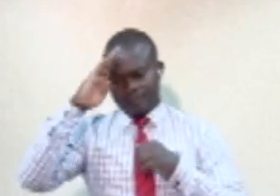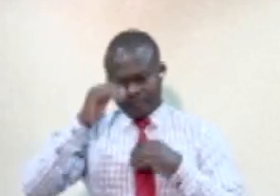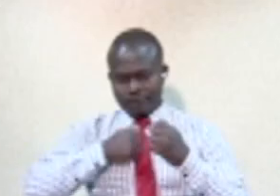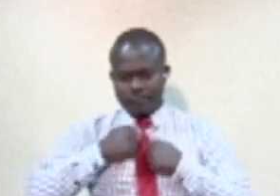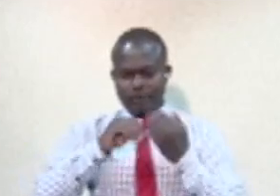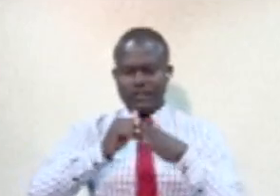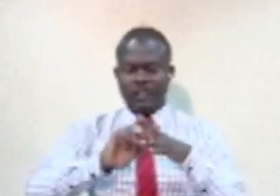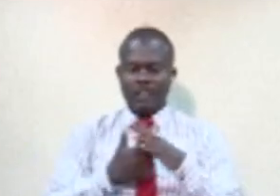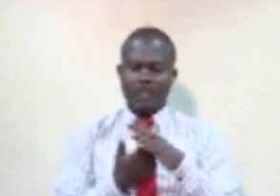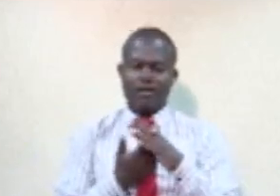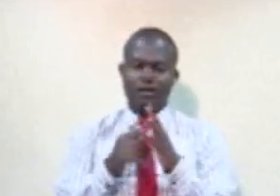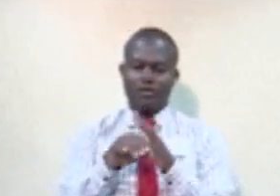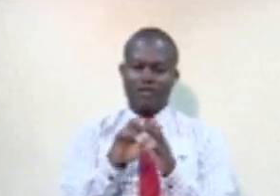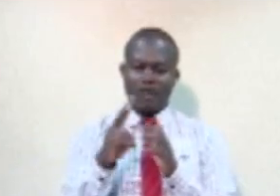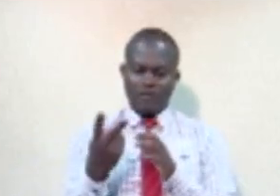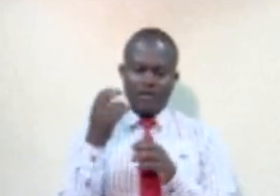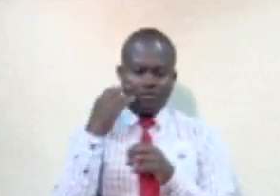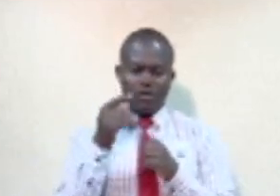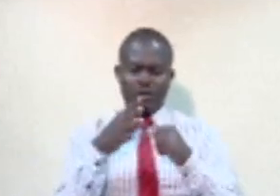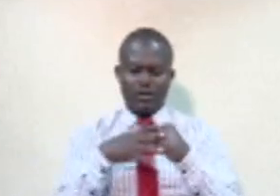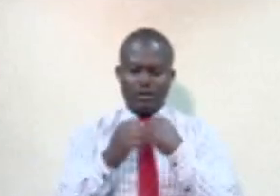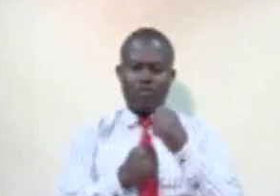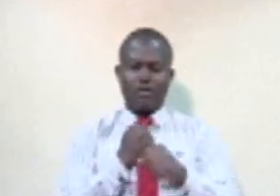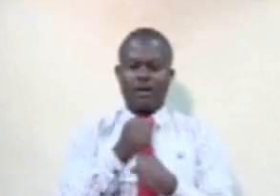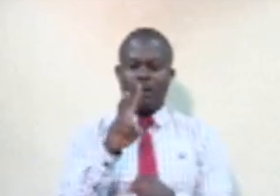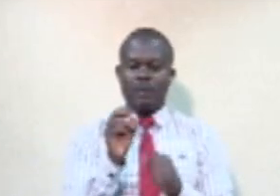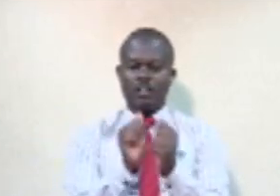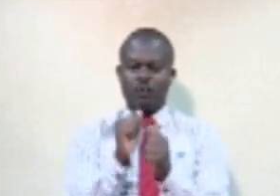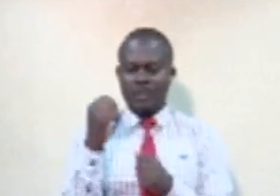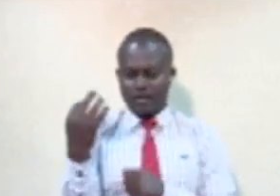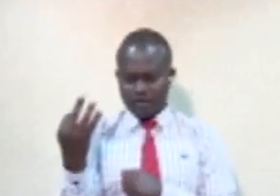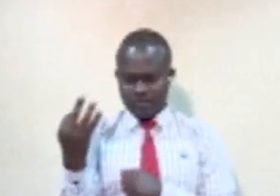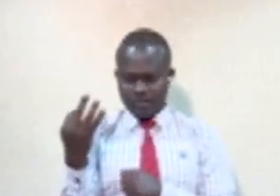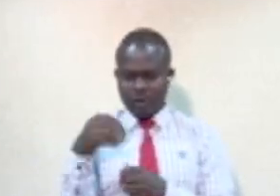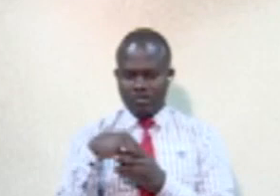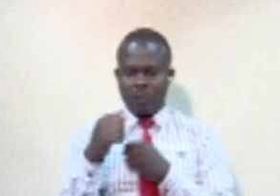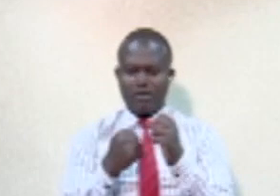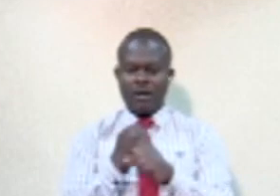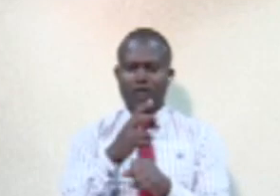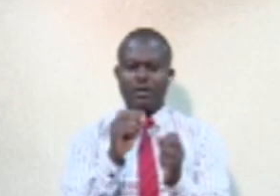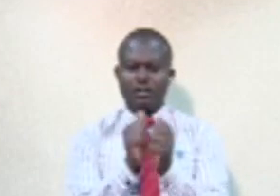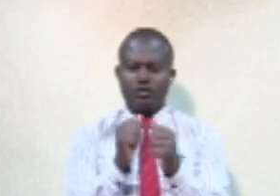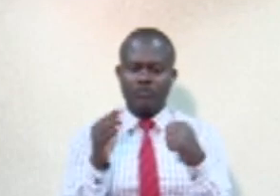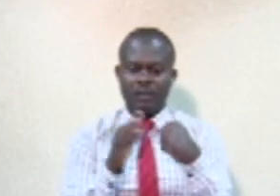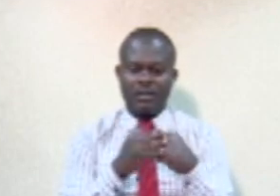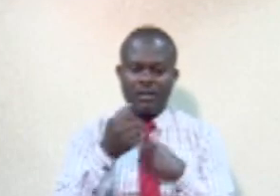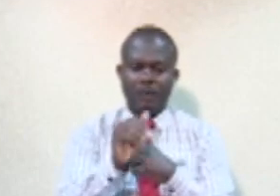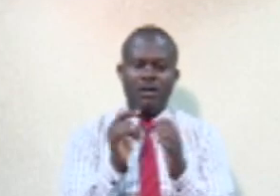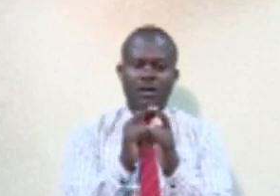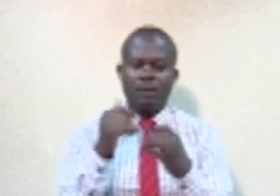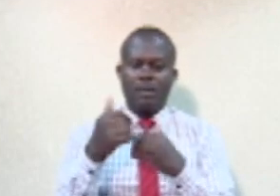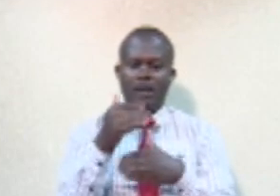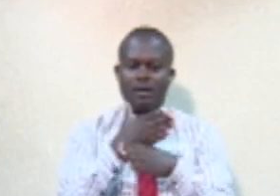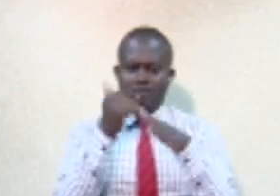Rwanda ryatangiranye amashami abiri mu kwezi kwa cyenda mu mwaka wa 2013 mu mwaka wa 2018 nibwo inama ya minisitiri